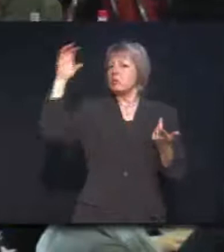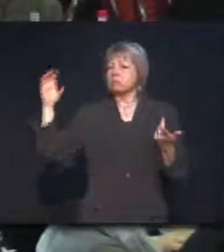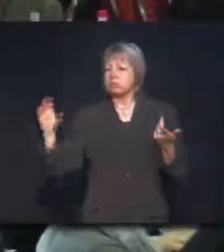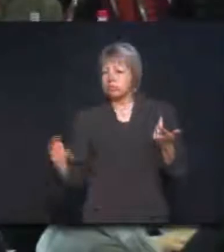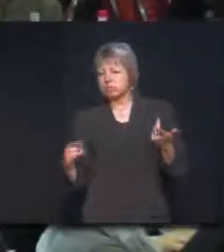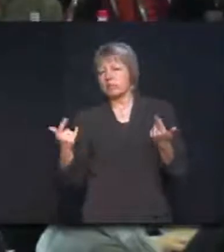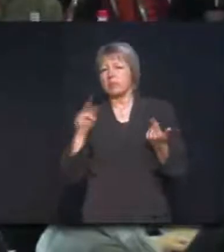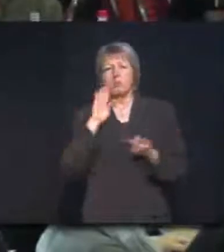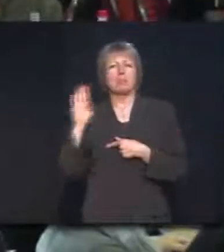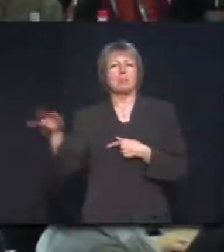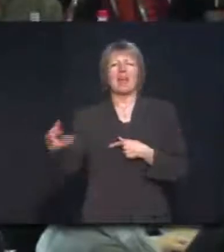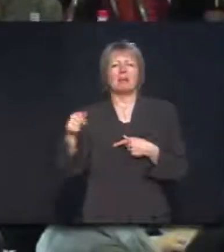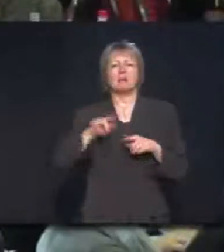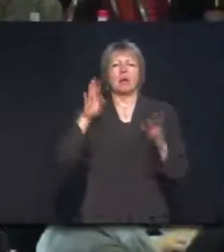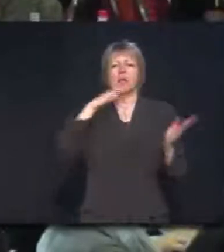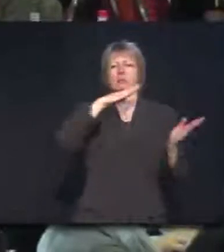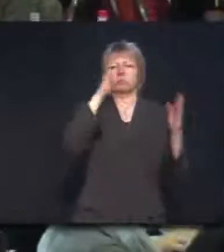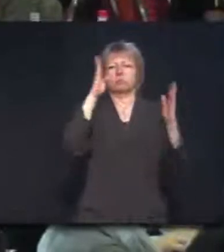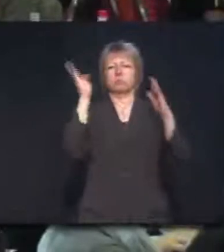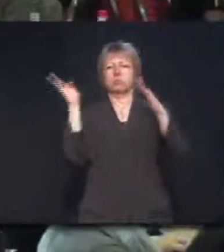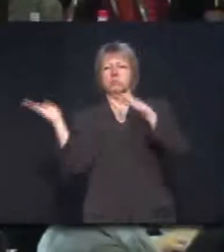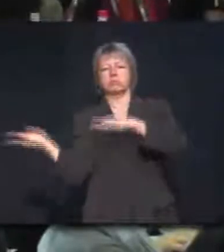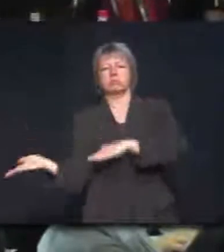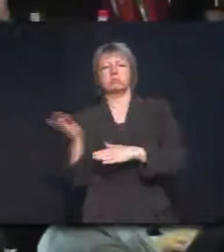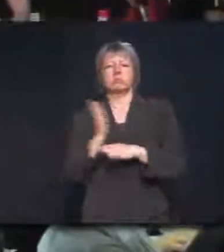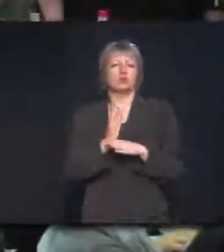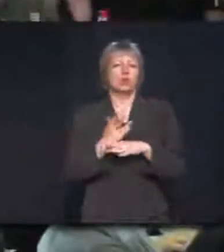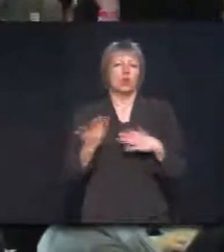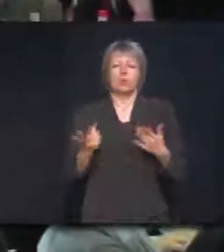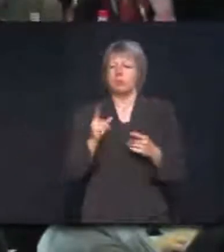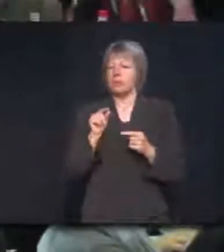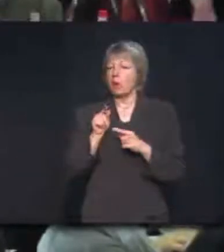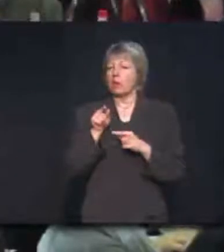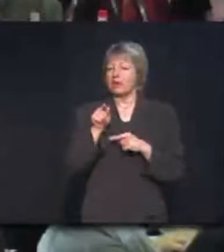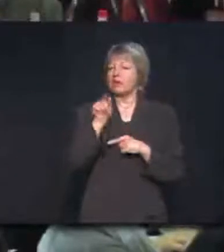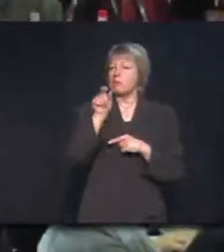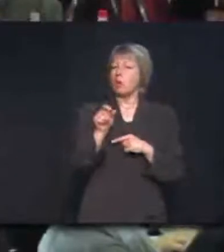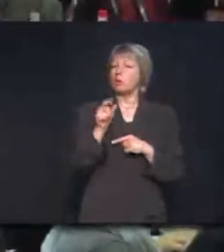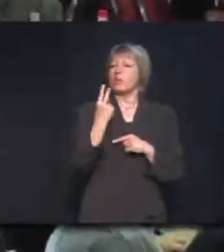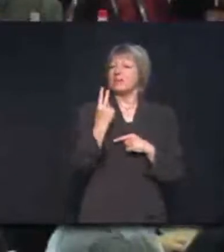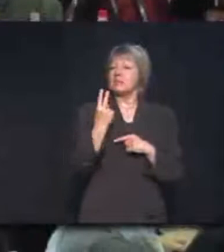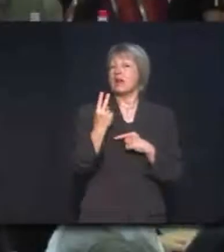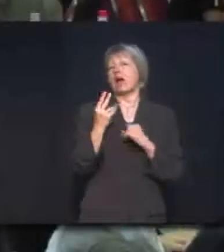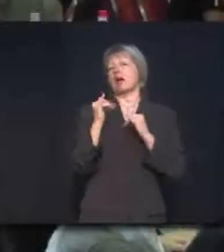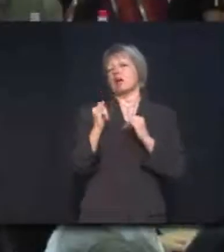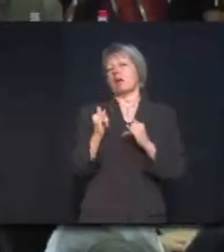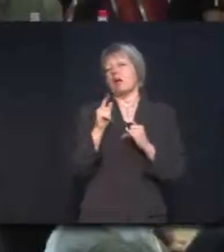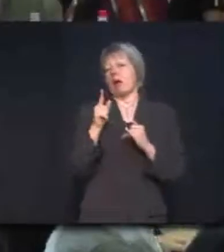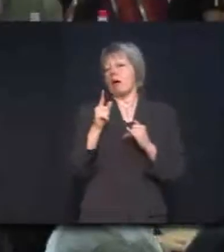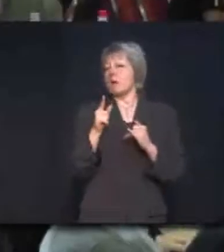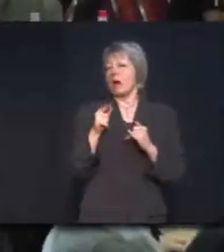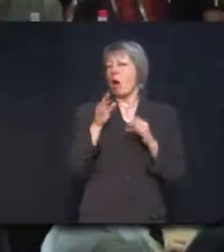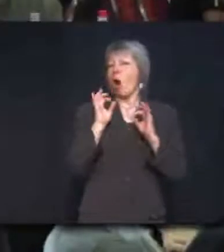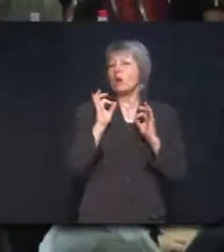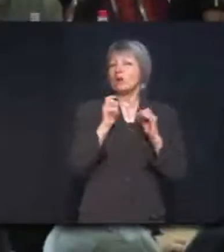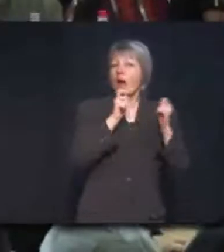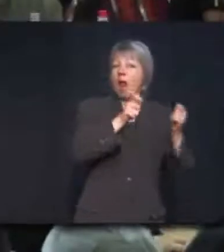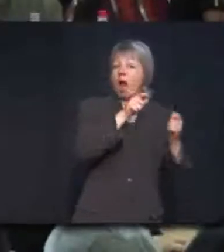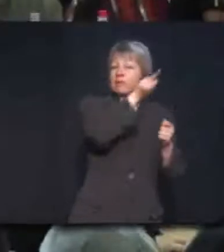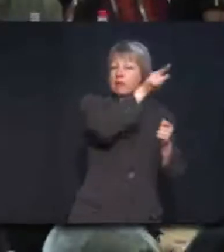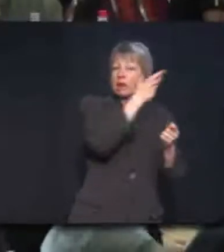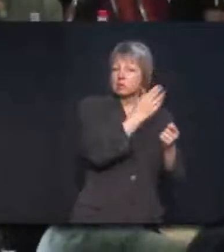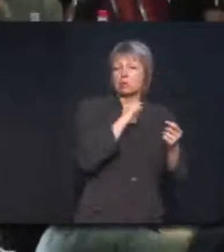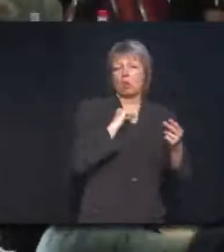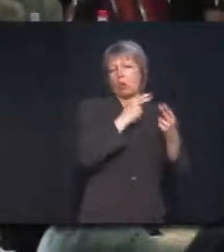hinten verschoben also wäre ich dann auch dafür dass Modul 2 zu machen aber nicht eben den original Antrag wie er jetzt